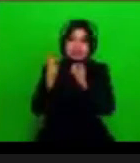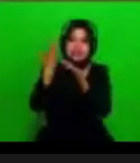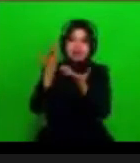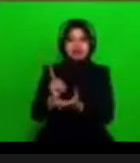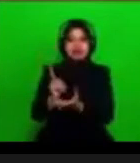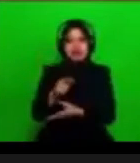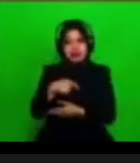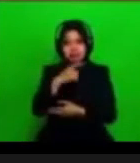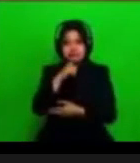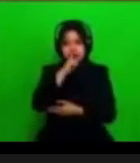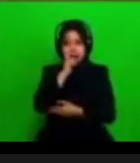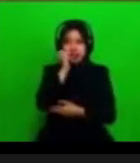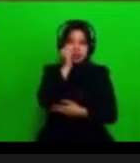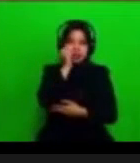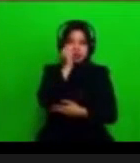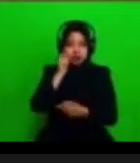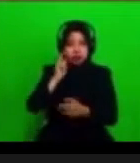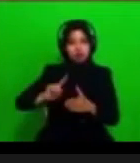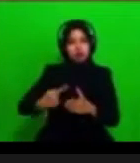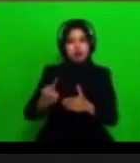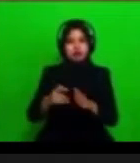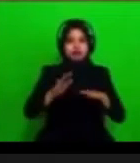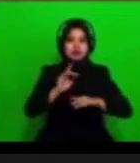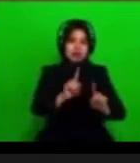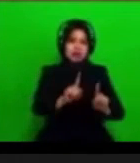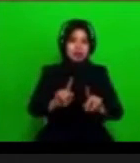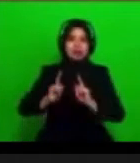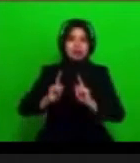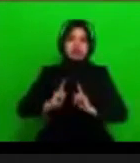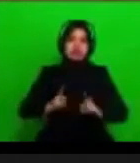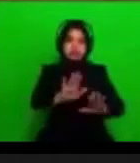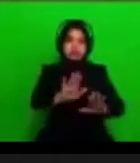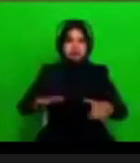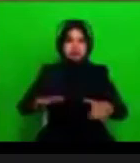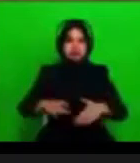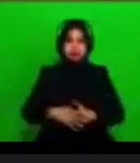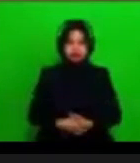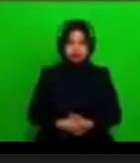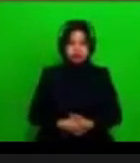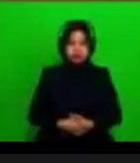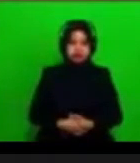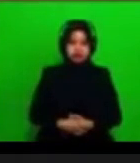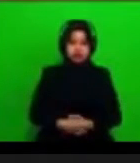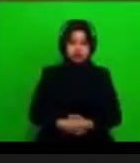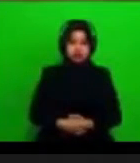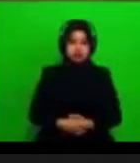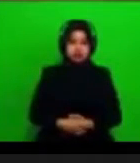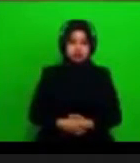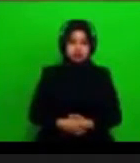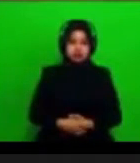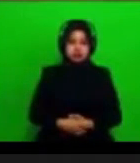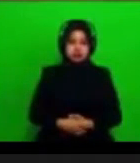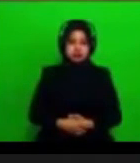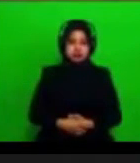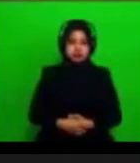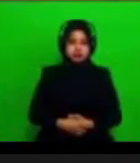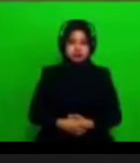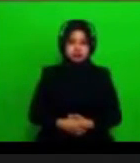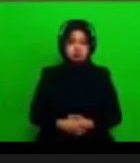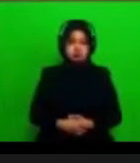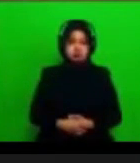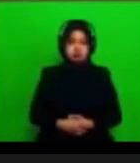Bismillahirrahmanirrahim. A'udzubillahi minasyaitonirrajim. Alhamdulillahirabbil alamin. Hamdan